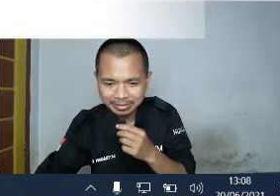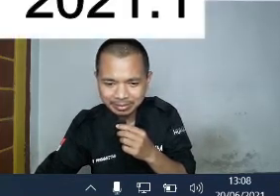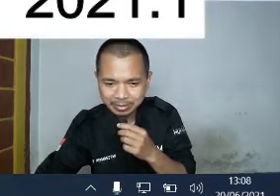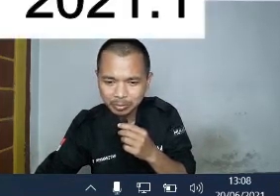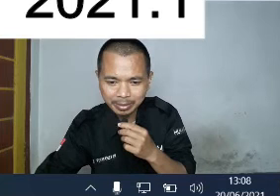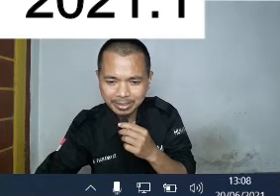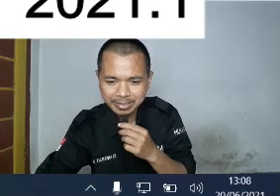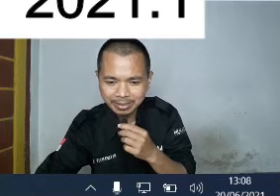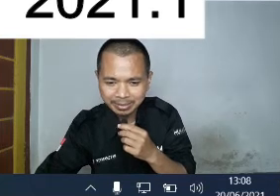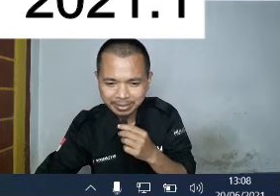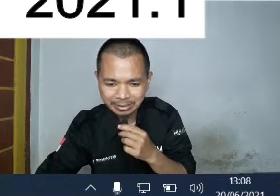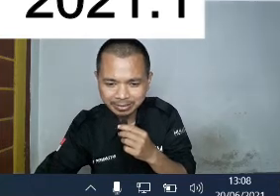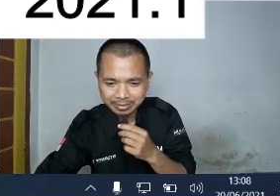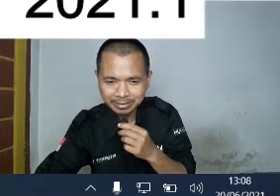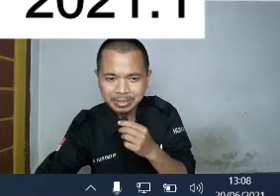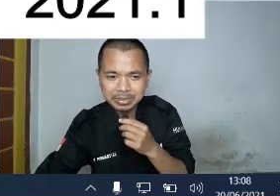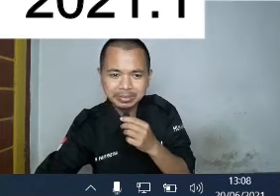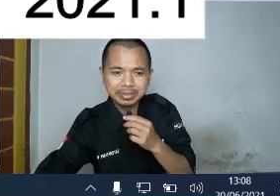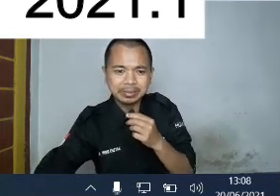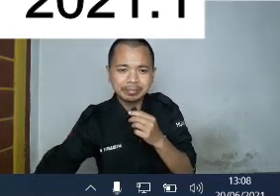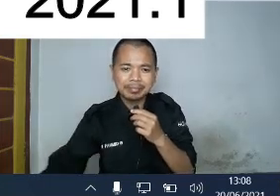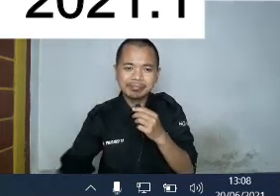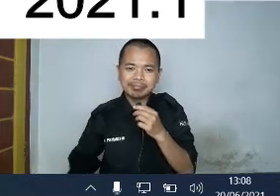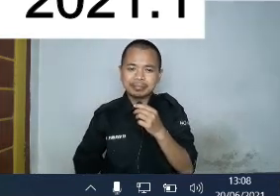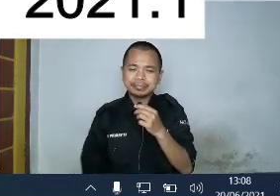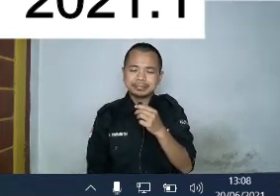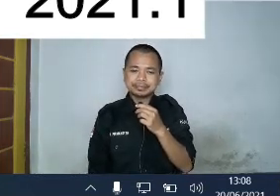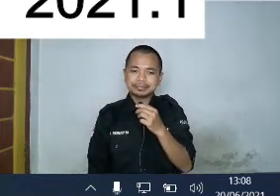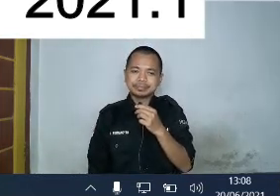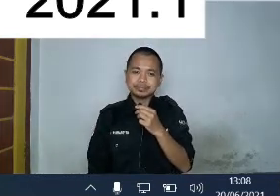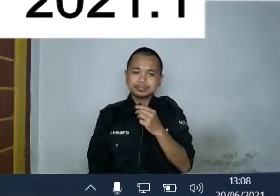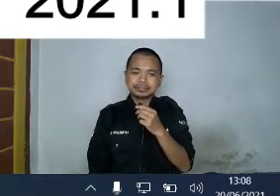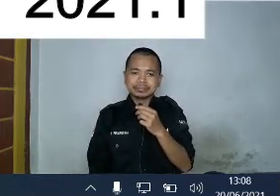nih Kita coba aja yang ini ya klik masuk